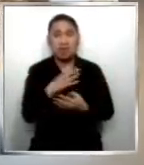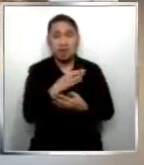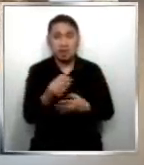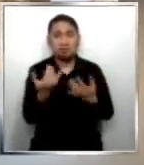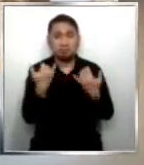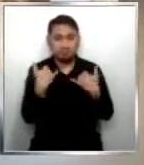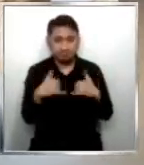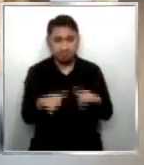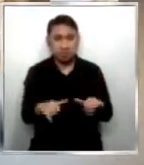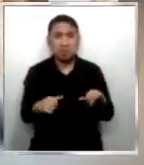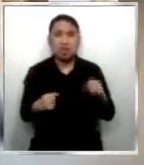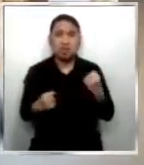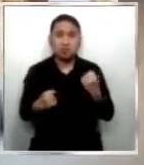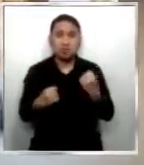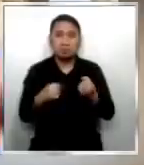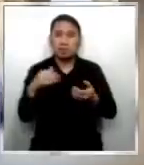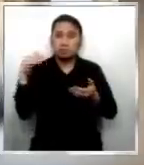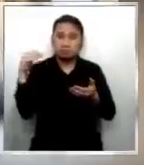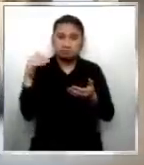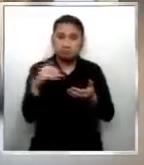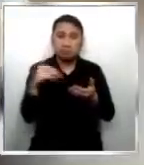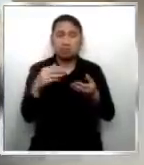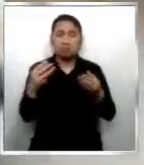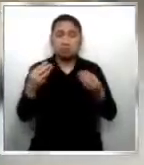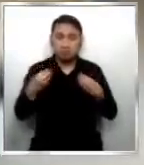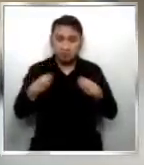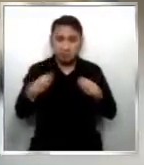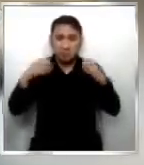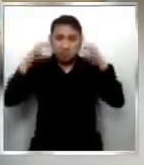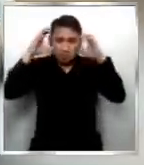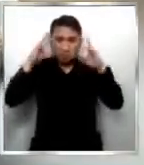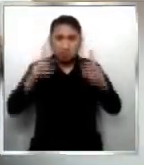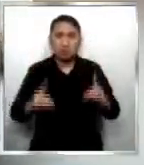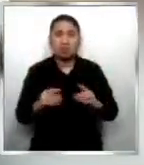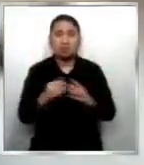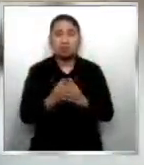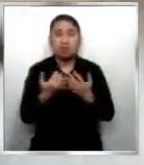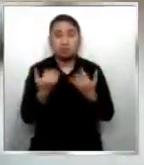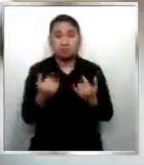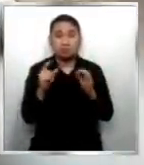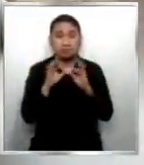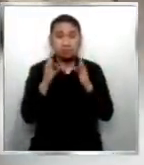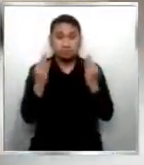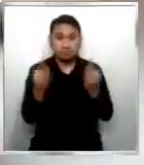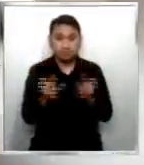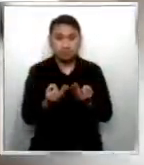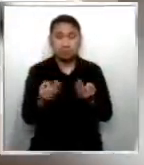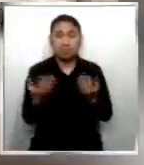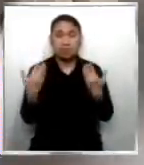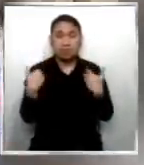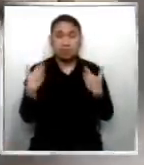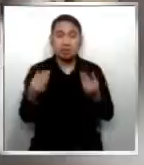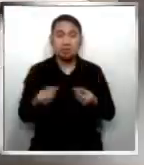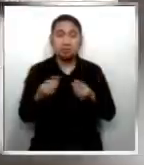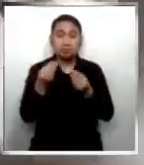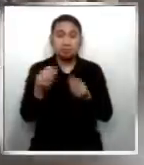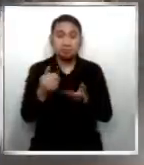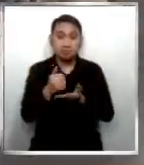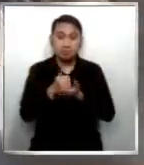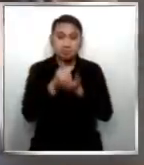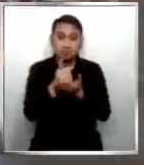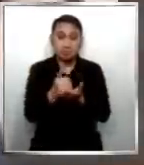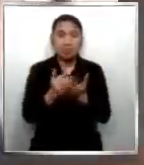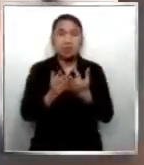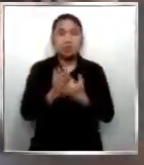niyang pag-aralin kaming tatlong magkakapatid. Isa ang pamilya ni Judeline sa mga naabutan natin ng tulong sa pamamagitan